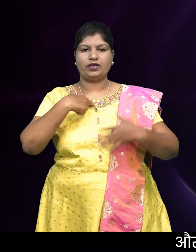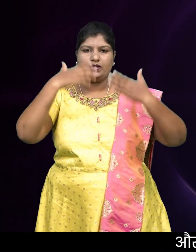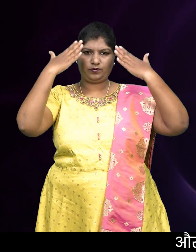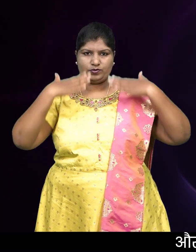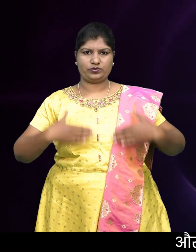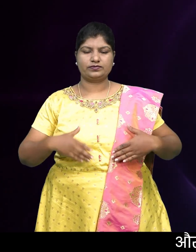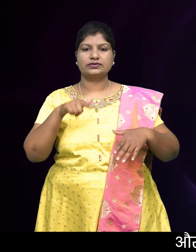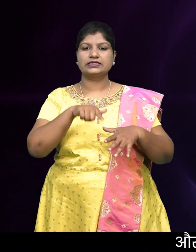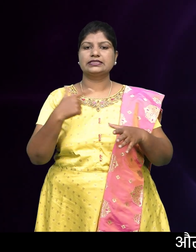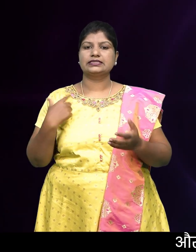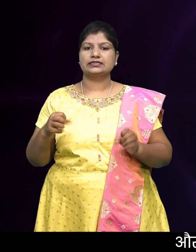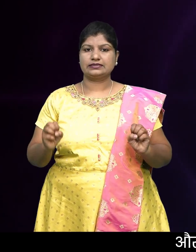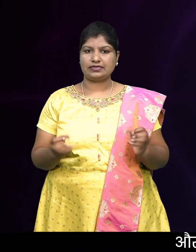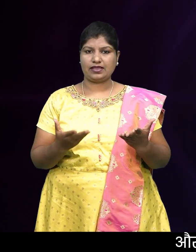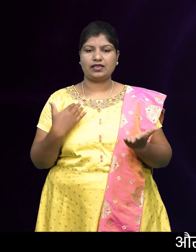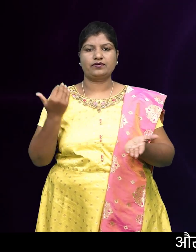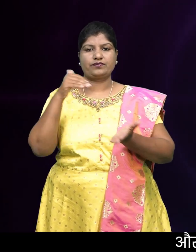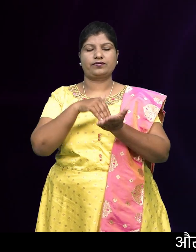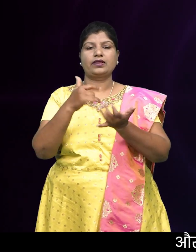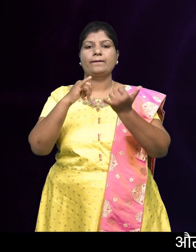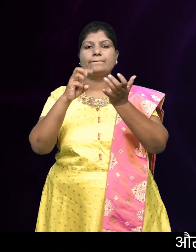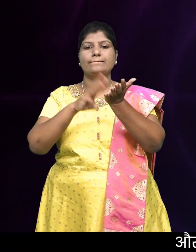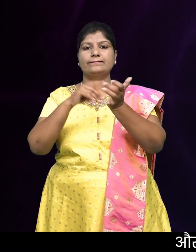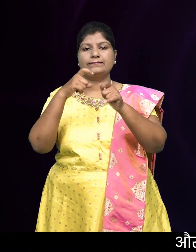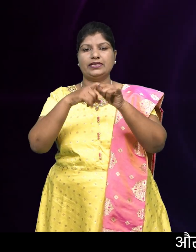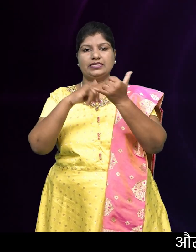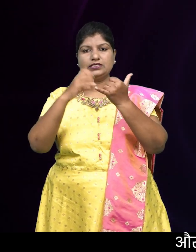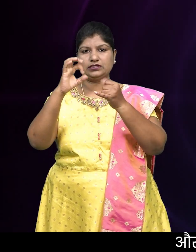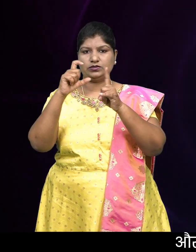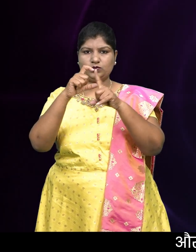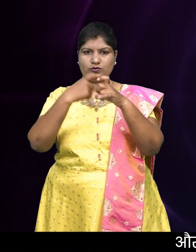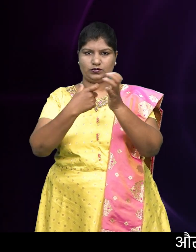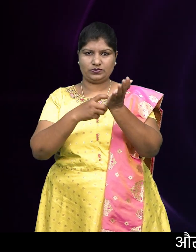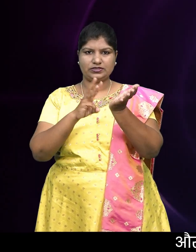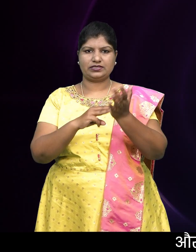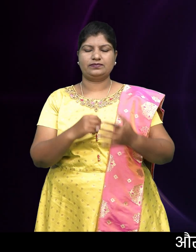और यह मध्यचर्म से उत्पन्न होता है।